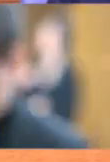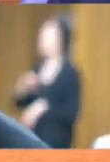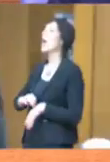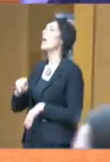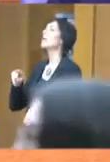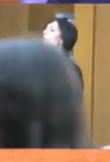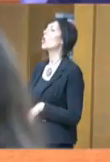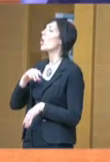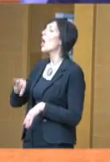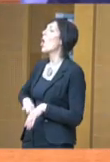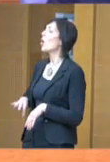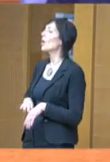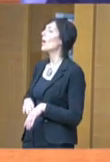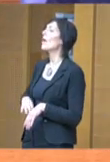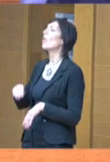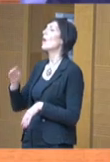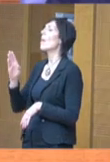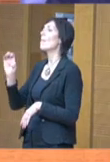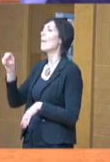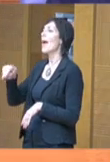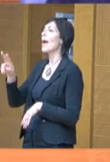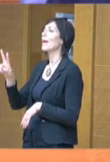Manuel Benvenuto, che ci ha dato la possibilità di